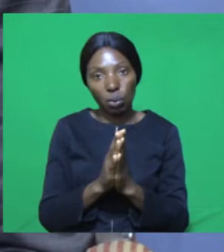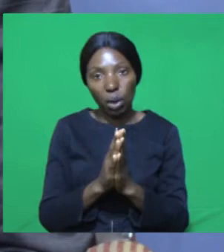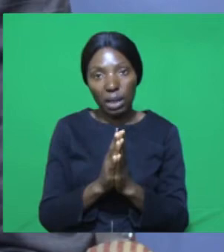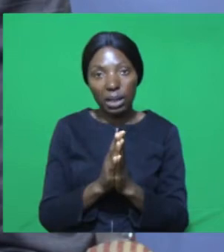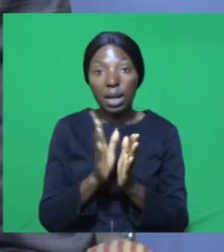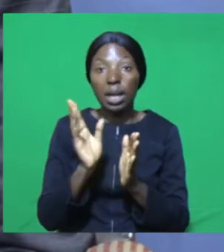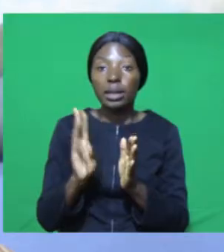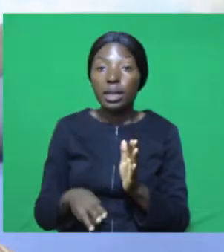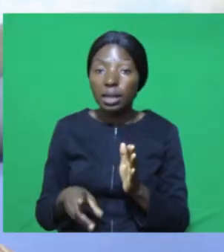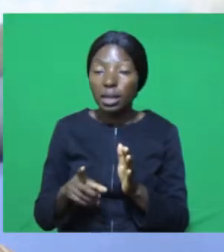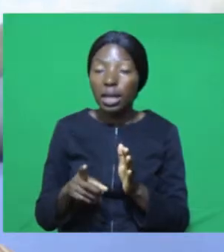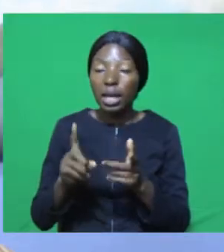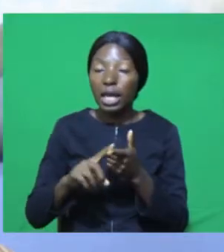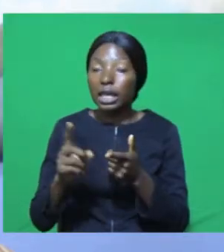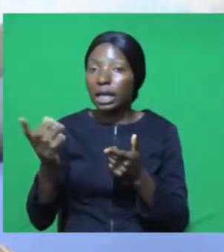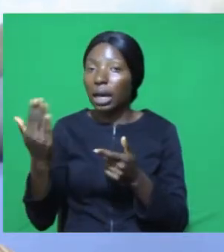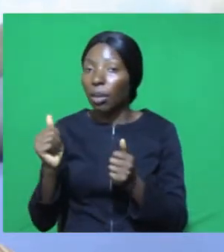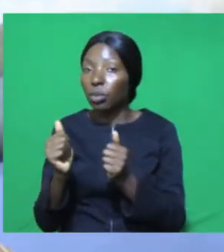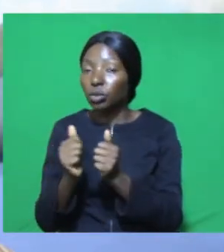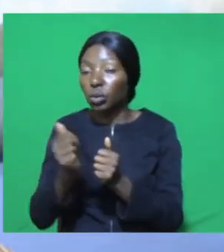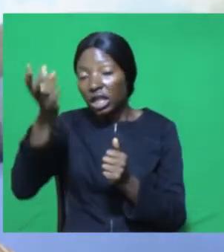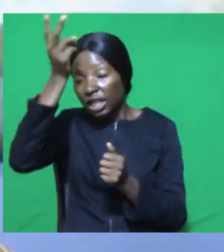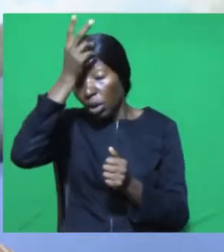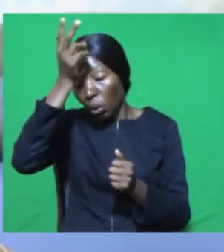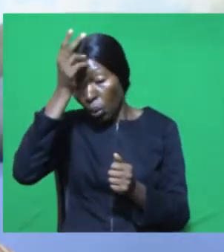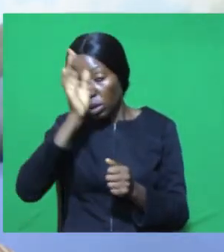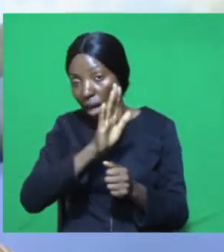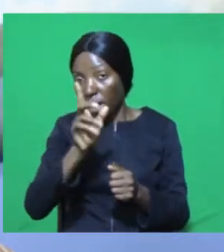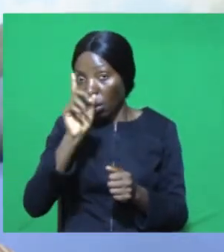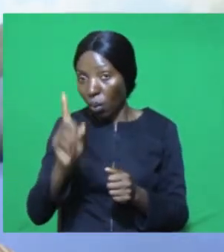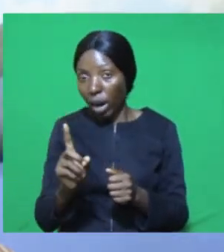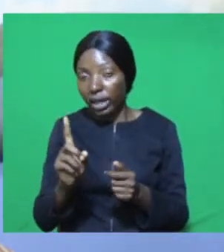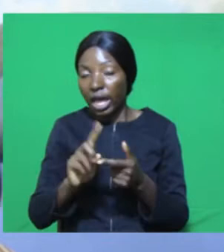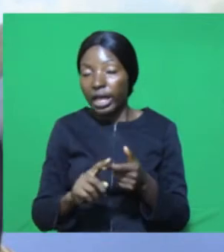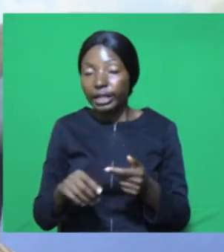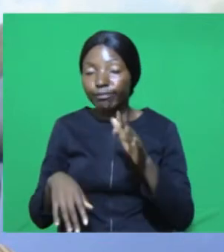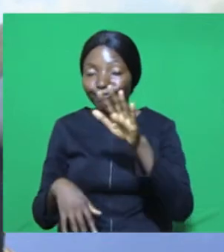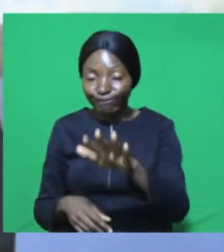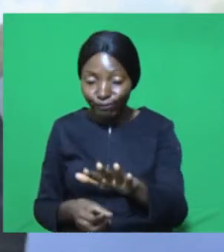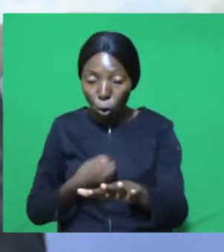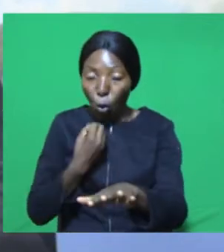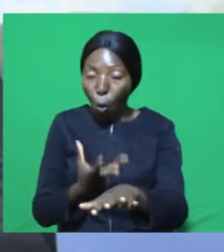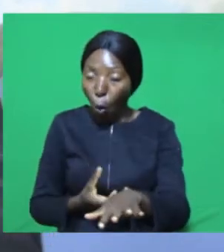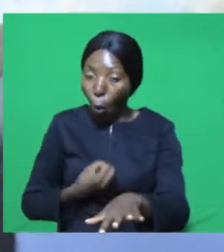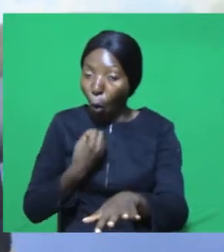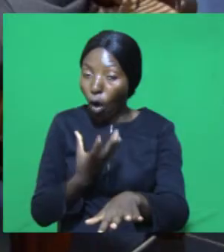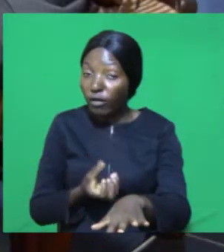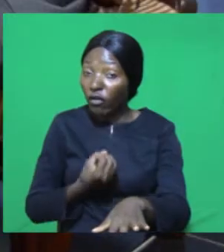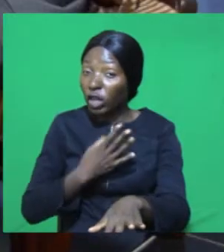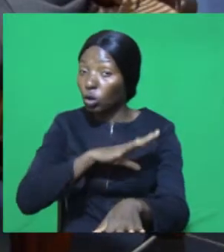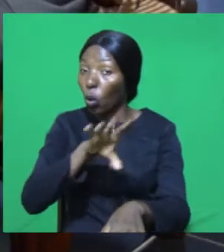Ochiuya pambudzi mhenyu yasara kunze oswesa maoko pamusoro paye. Ore otura zvitema